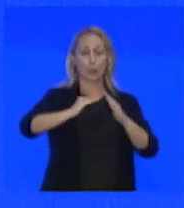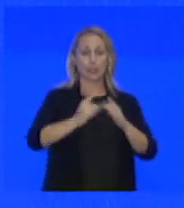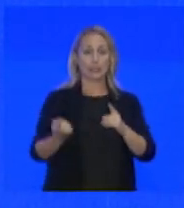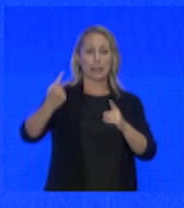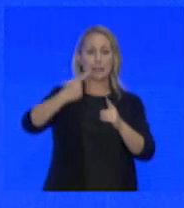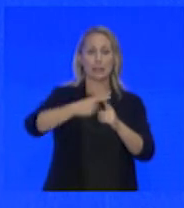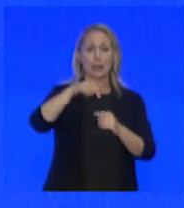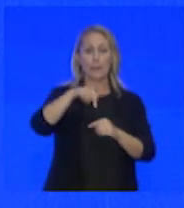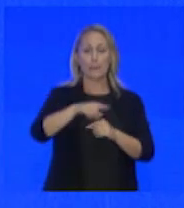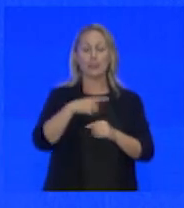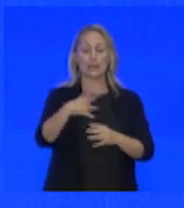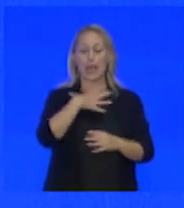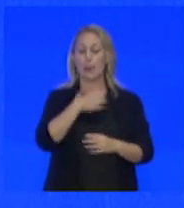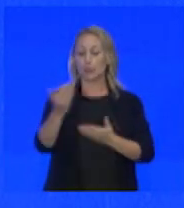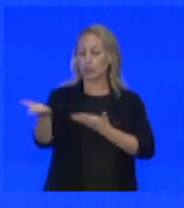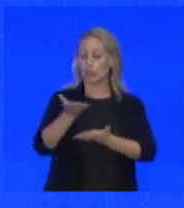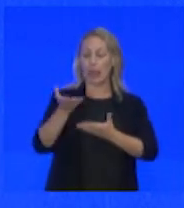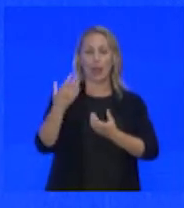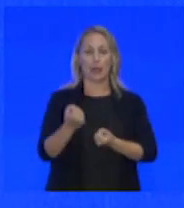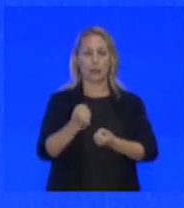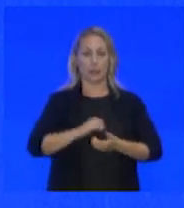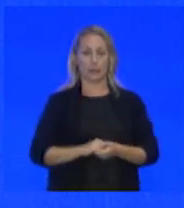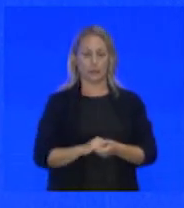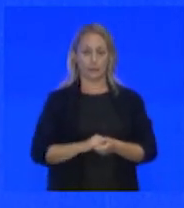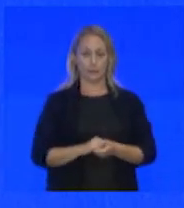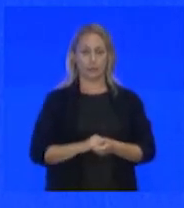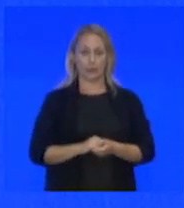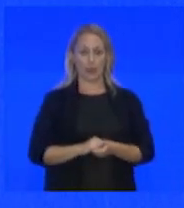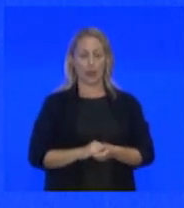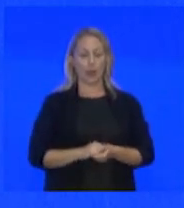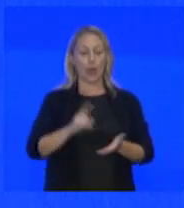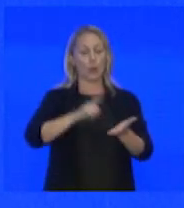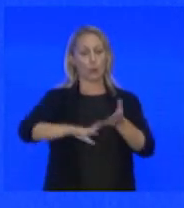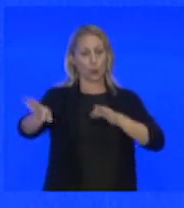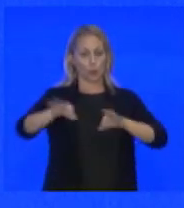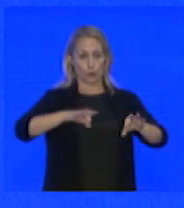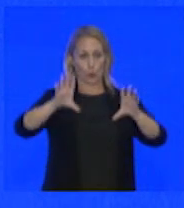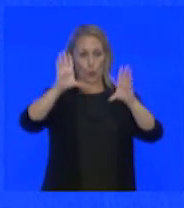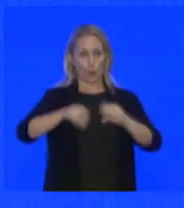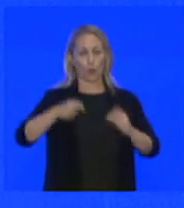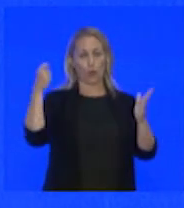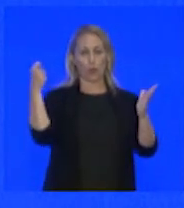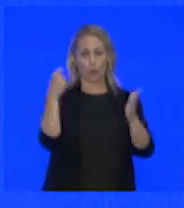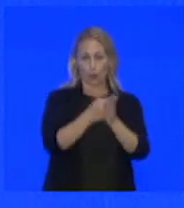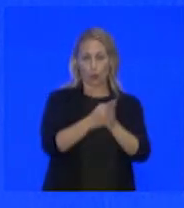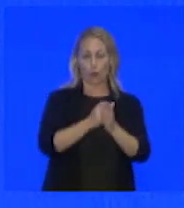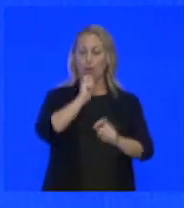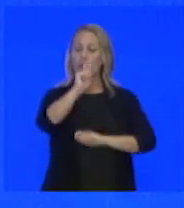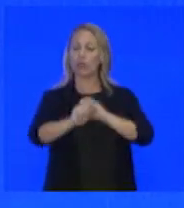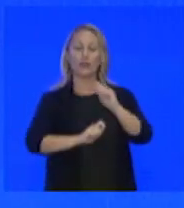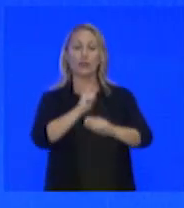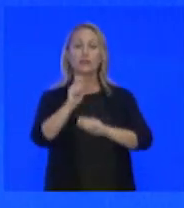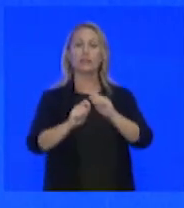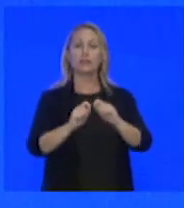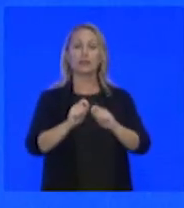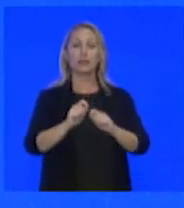αξία της ακίνητης περιουσίας. Το φορολογικό νομοσχέδιο θα δημιουργεί συνθήκες ώστε η